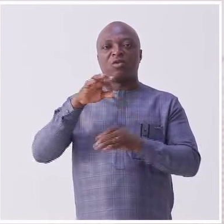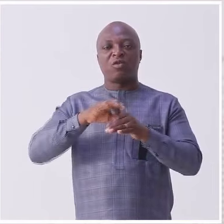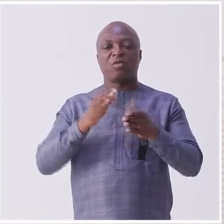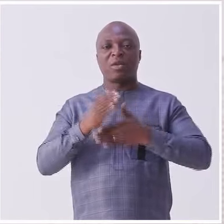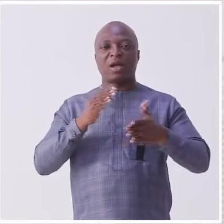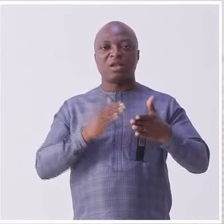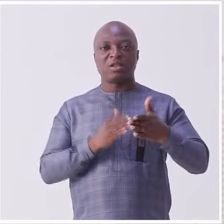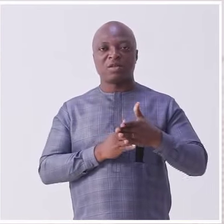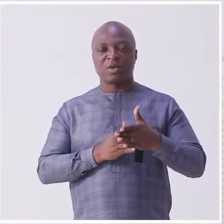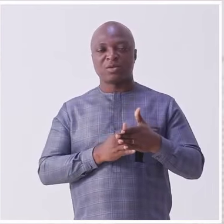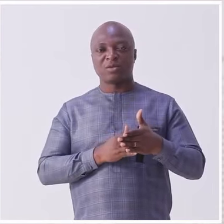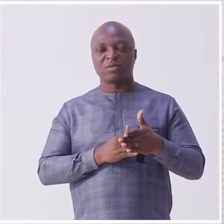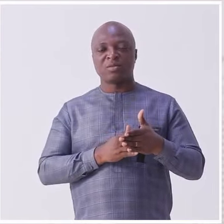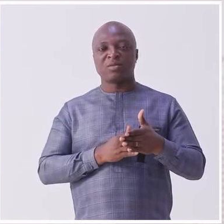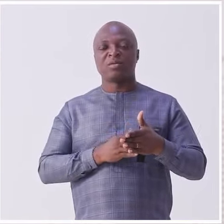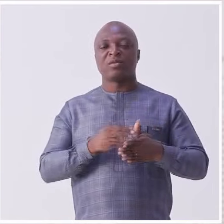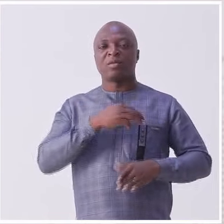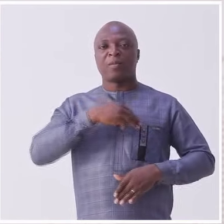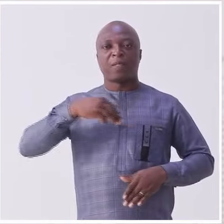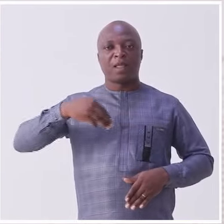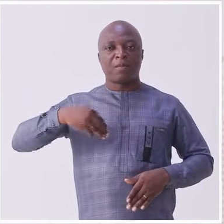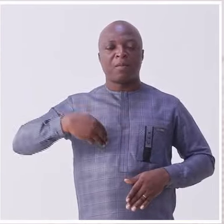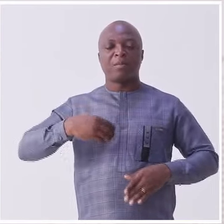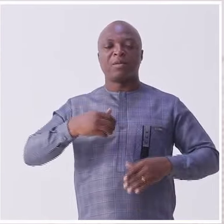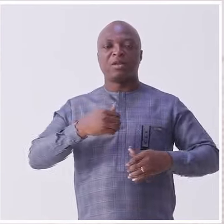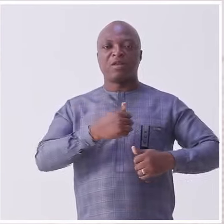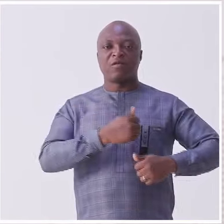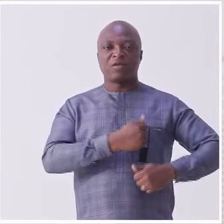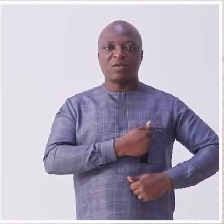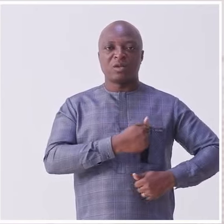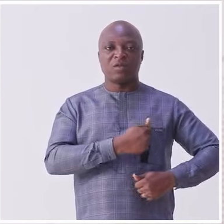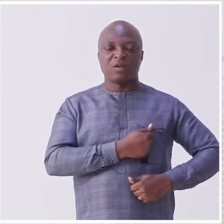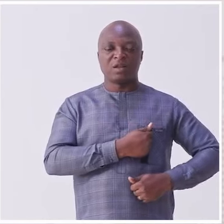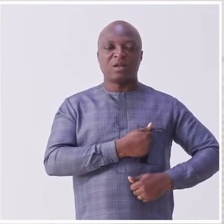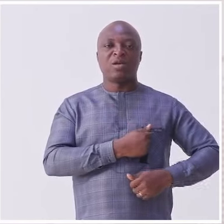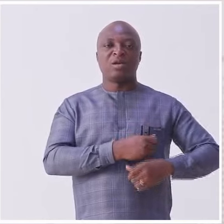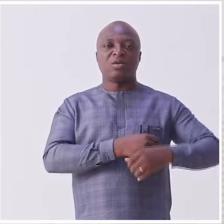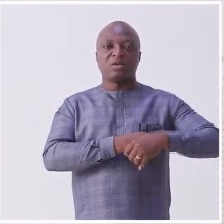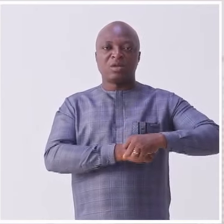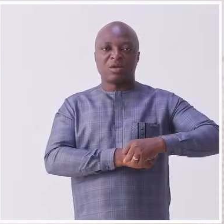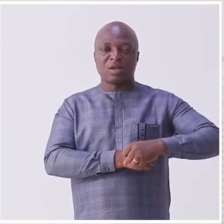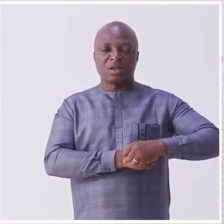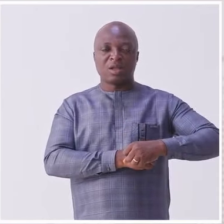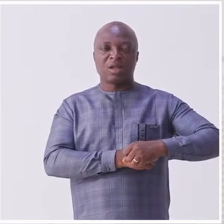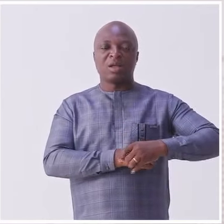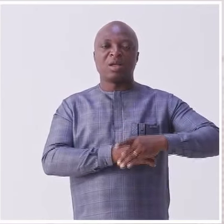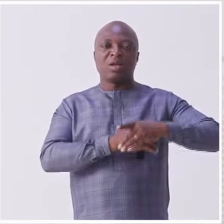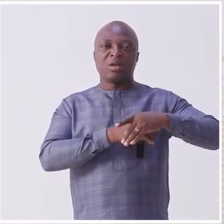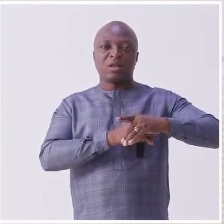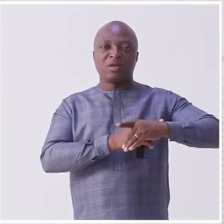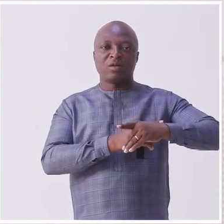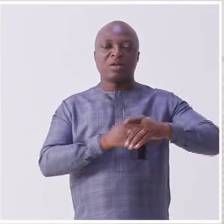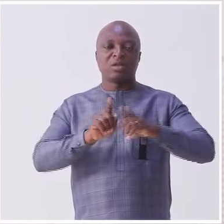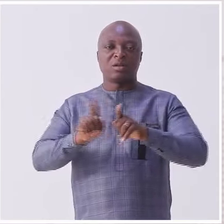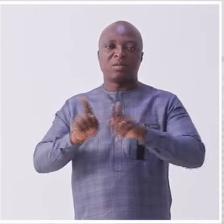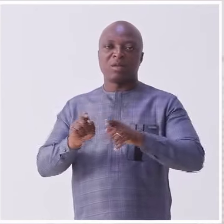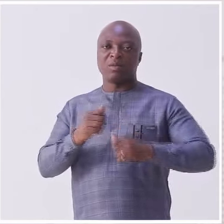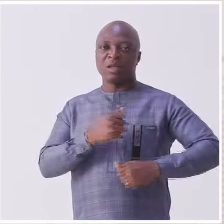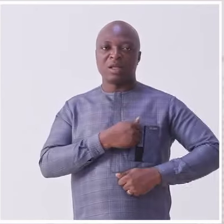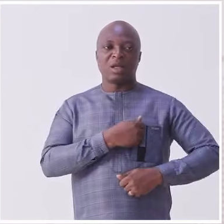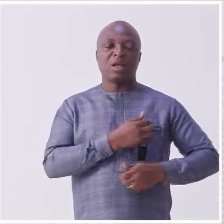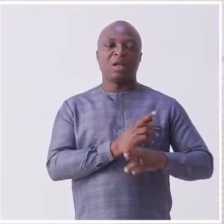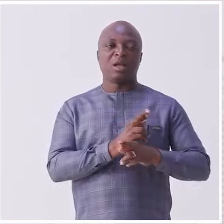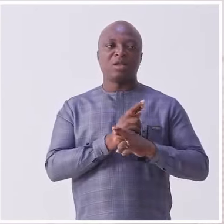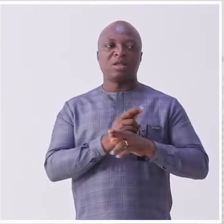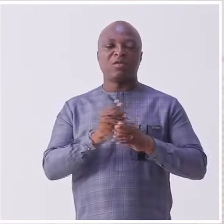par anticipation des membres des forces de défense, forces de sécurité, forces paramilitaires et